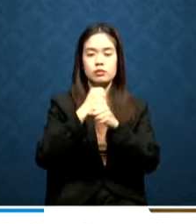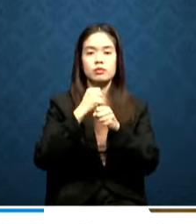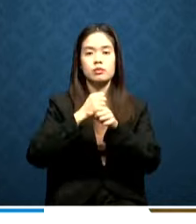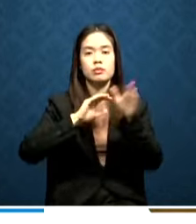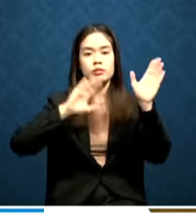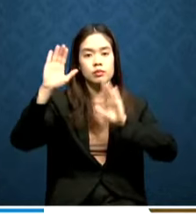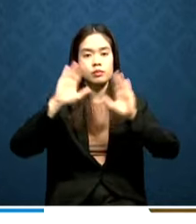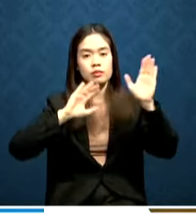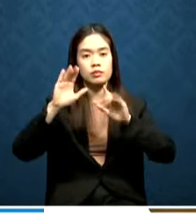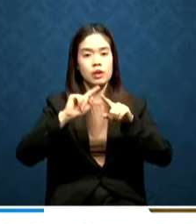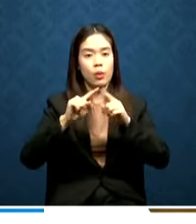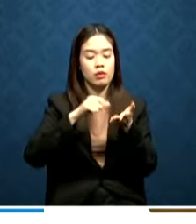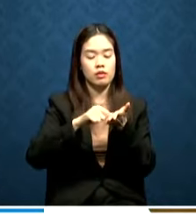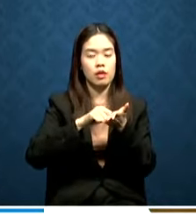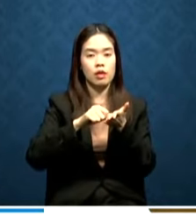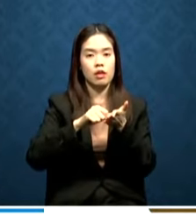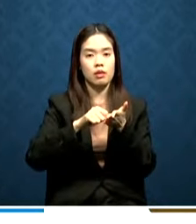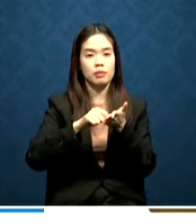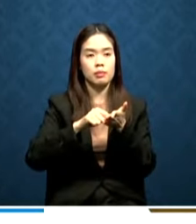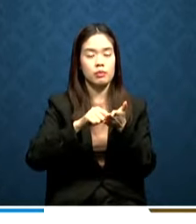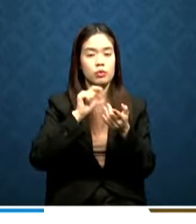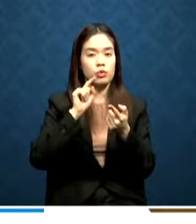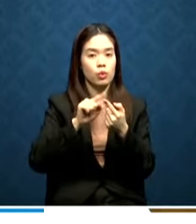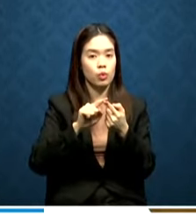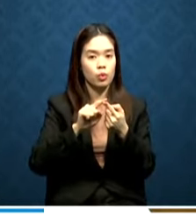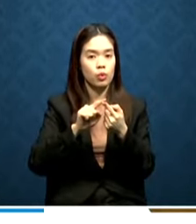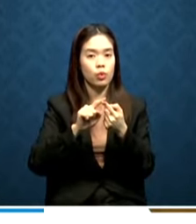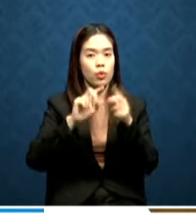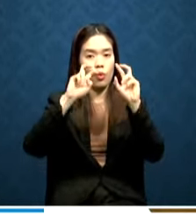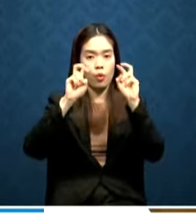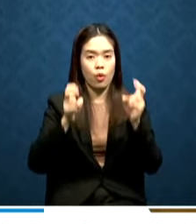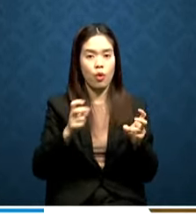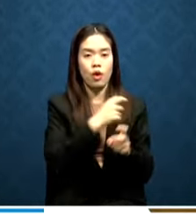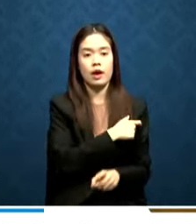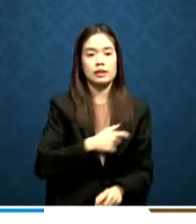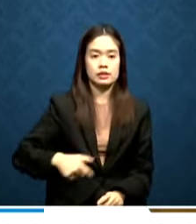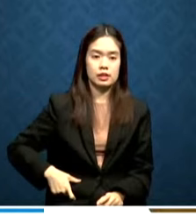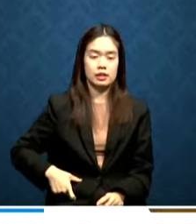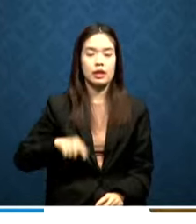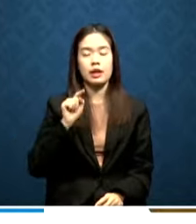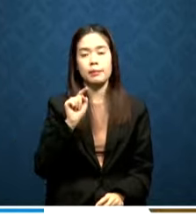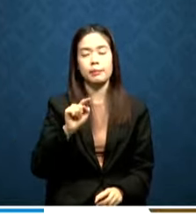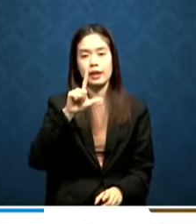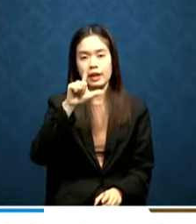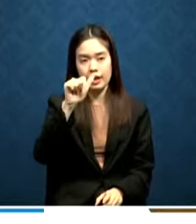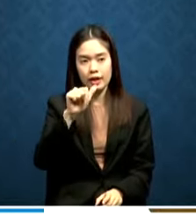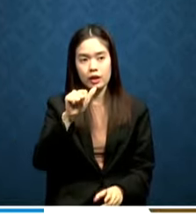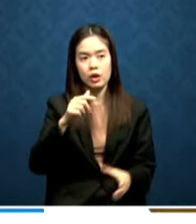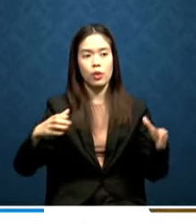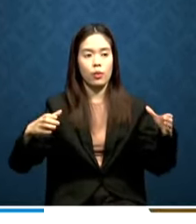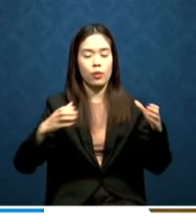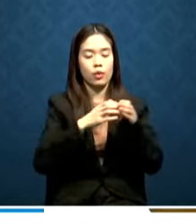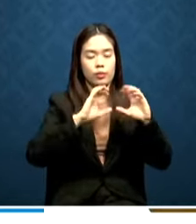ดยไม่แก้ไขในหมวดเกี่ยวกับพระมหากษัตริย์นั่นเป็นหลักการเป็นนโยบายที่พรรคร่วมรัฐบาลมารว